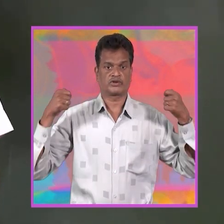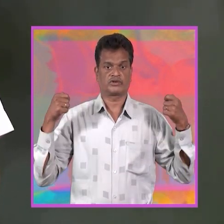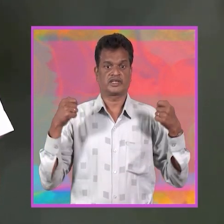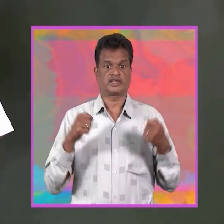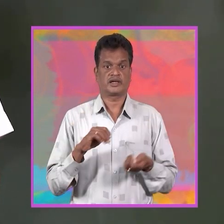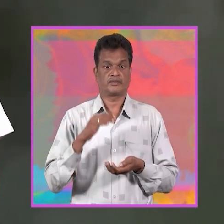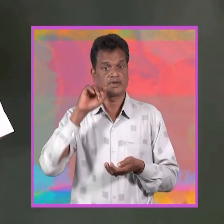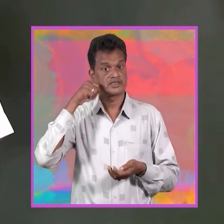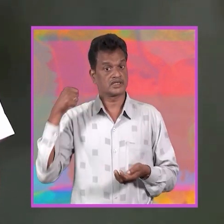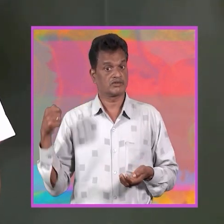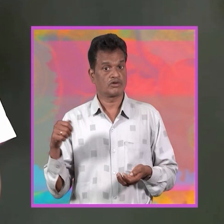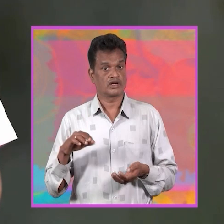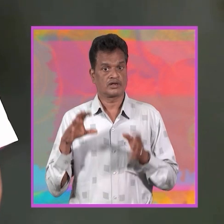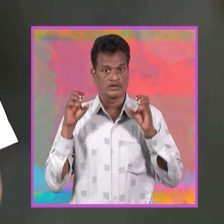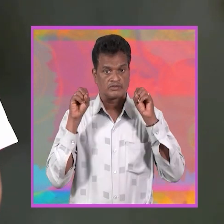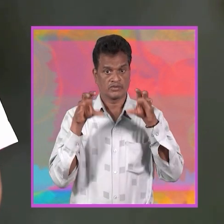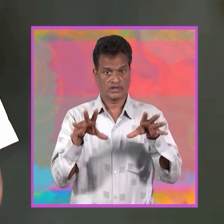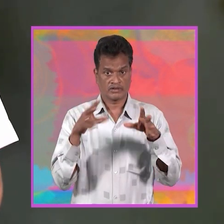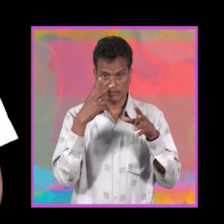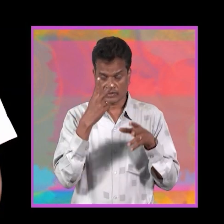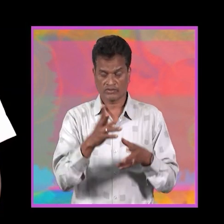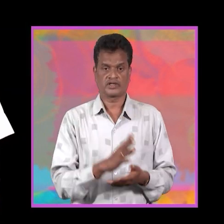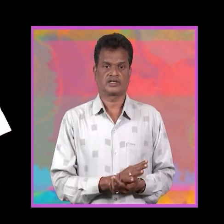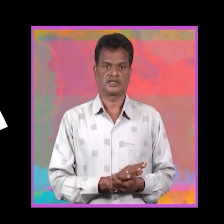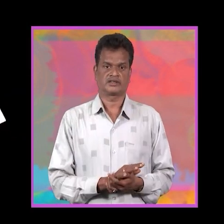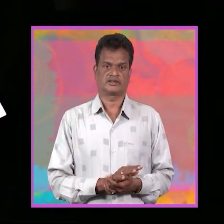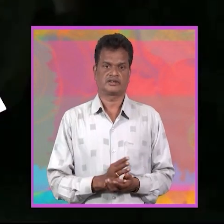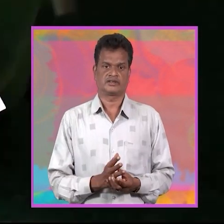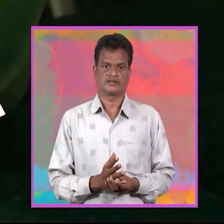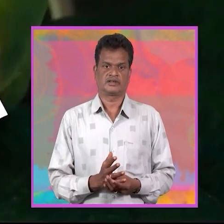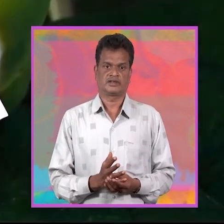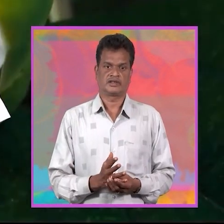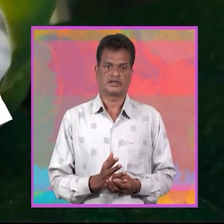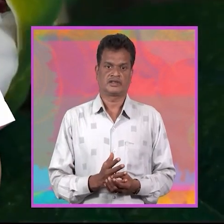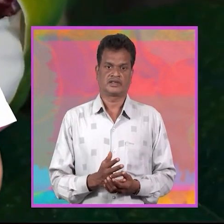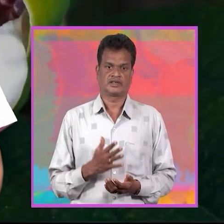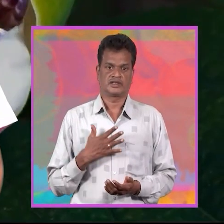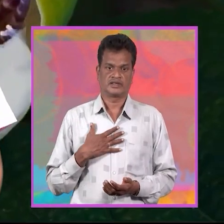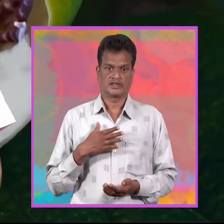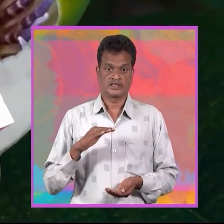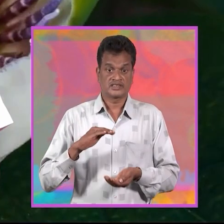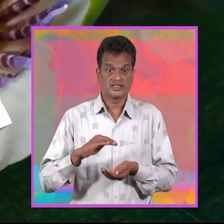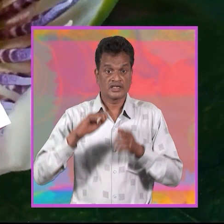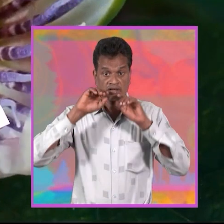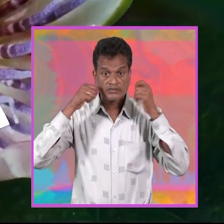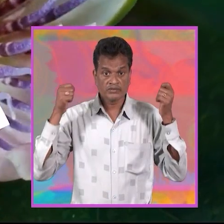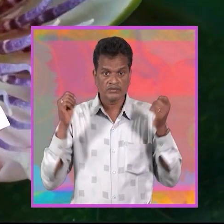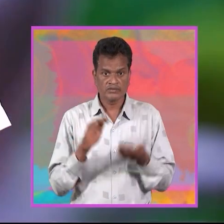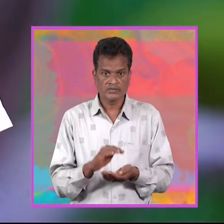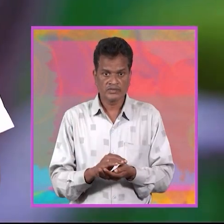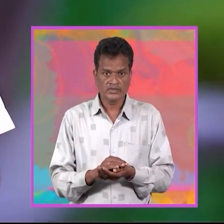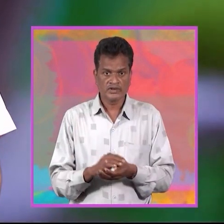பூனைக்குட்டி, மிரளும் மிரட்டும் பார்வை பூனைக்குட்டி. சிறிய பூனை என்றாலும்